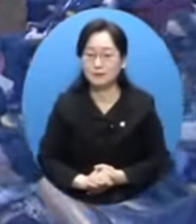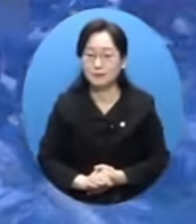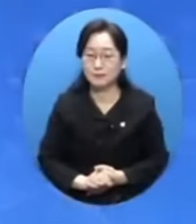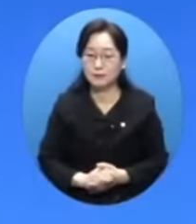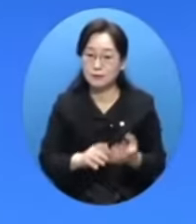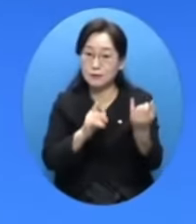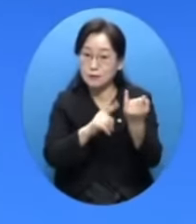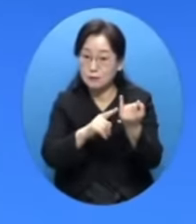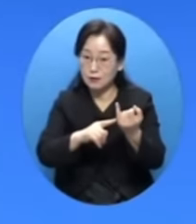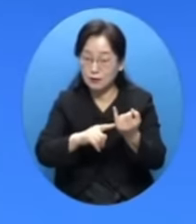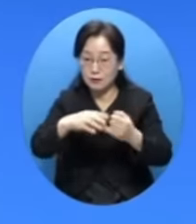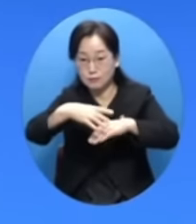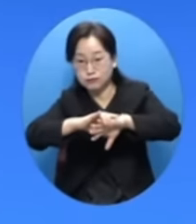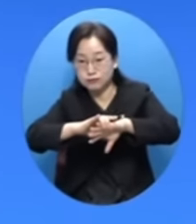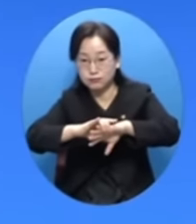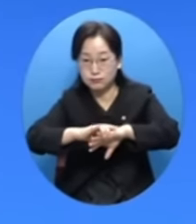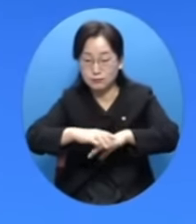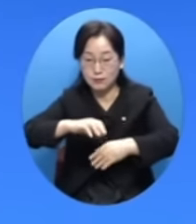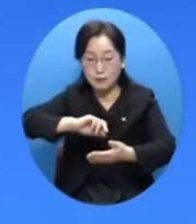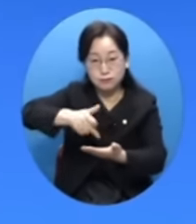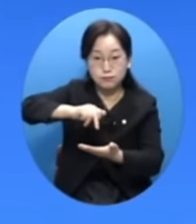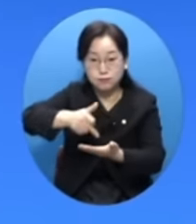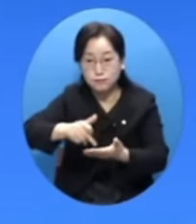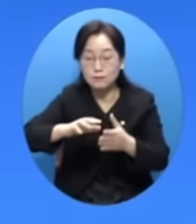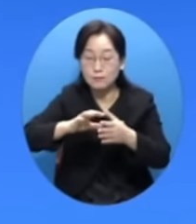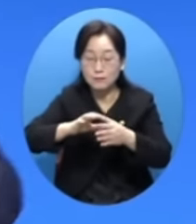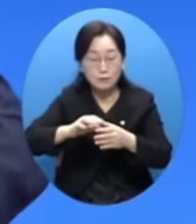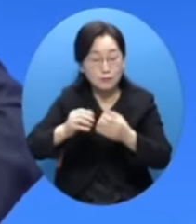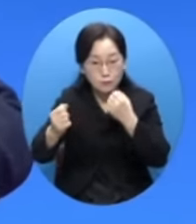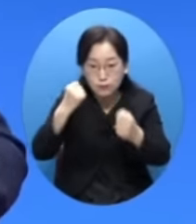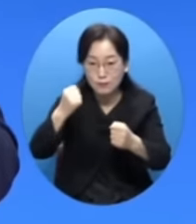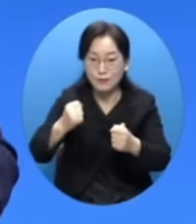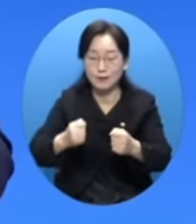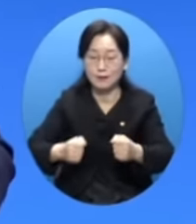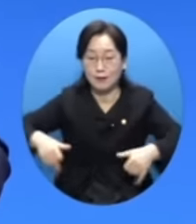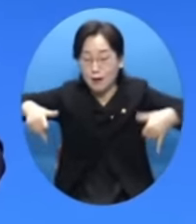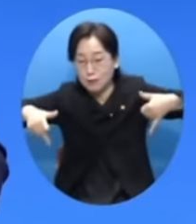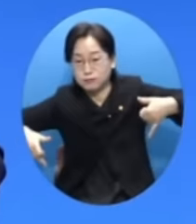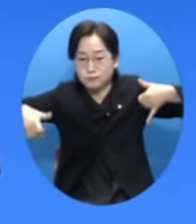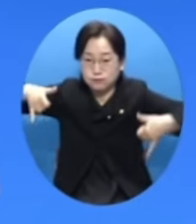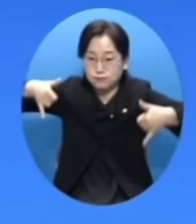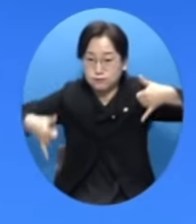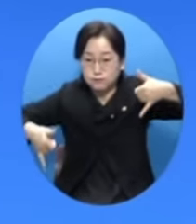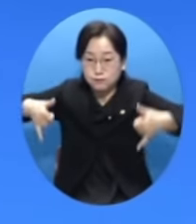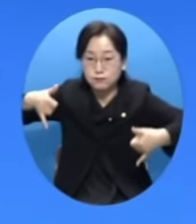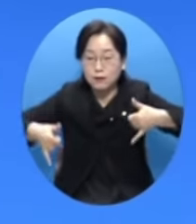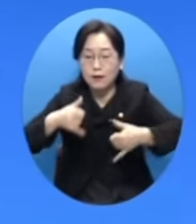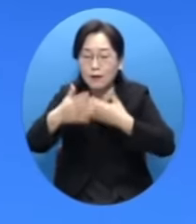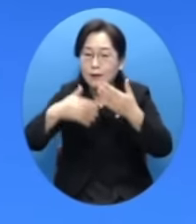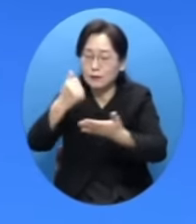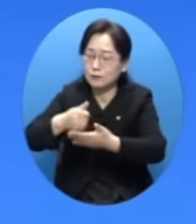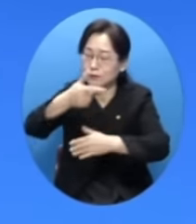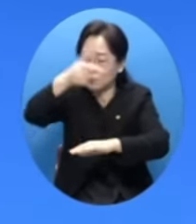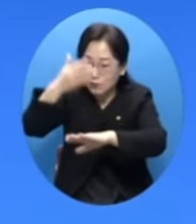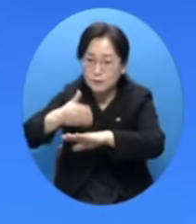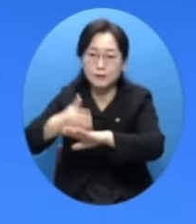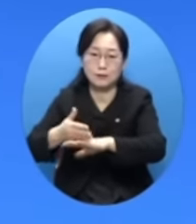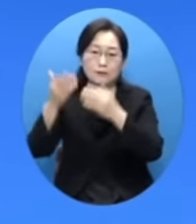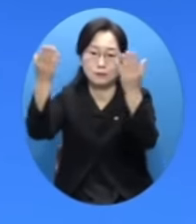그는 제대로 걷지 못하는 장애인이었음에도 불구하고 자기가 목발을 짚고 걸을 수 있게 해주신 하나님께 감사를 드렸던